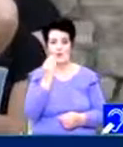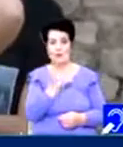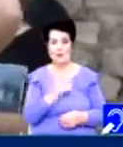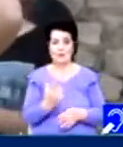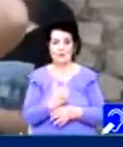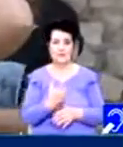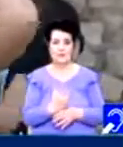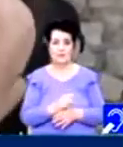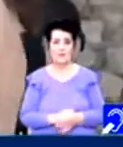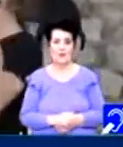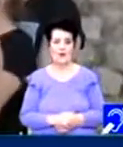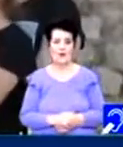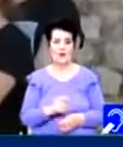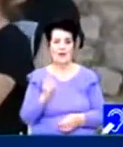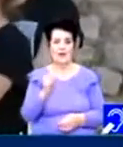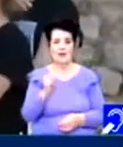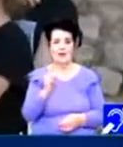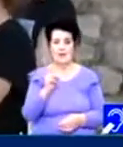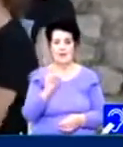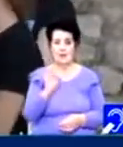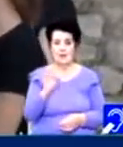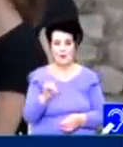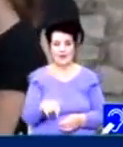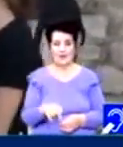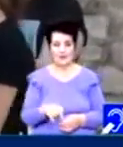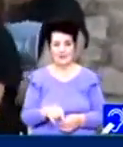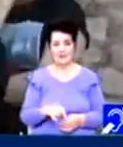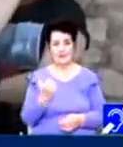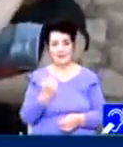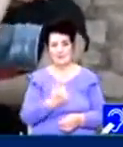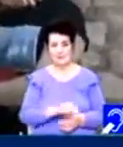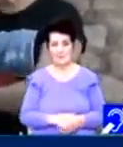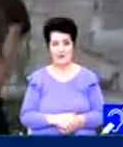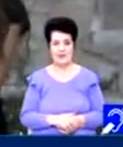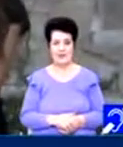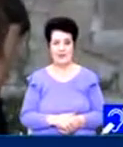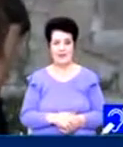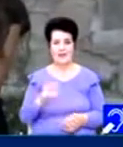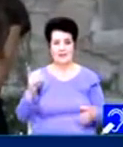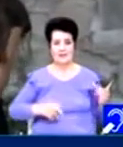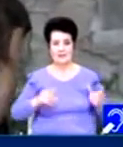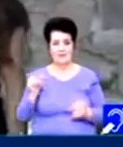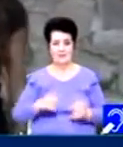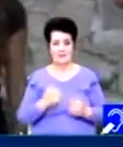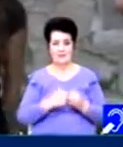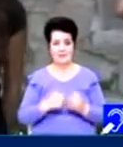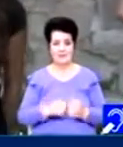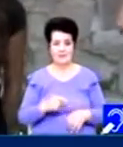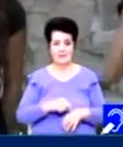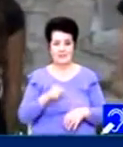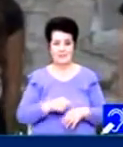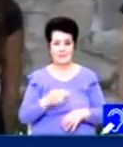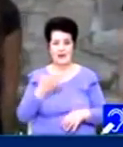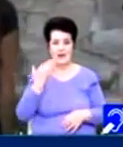ori corul pe săptămână, pentru că este o plăcere, mai ales în timpul estival, este mai liber